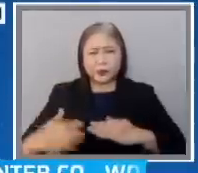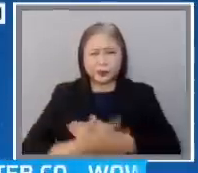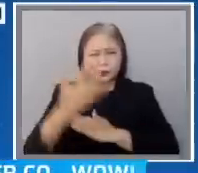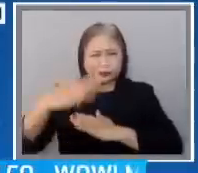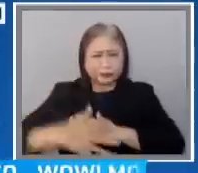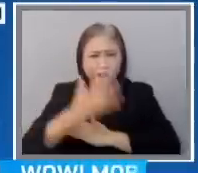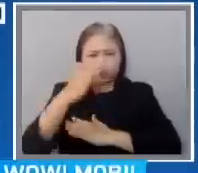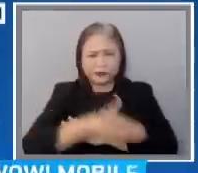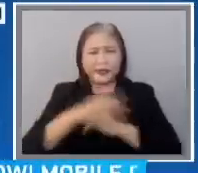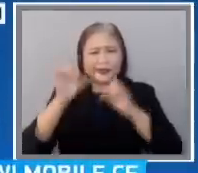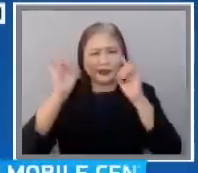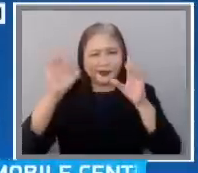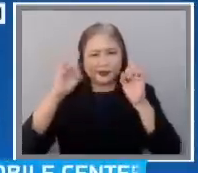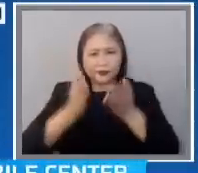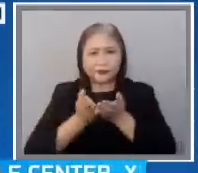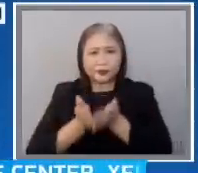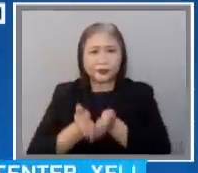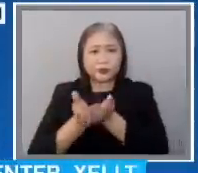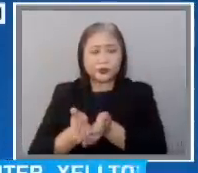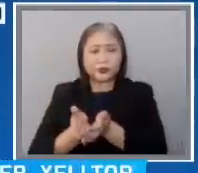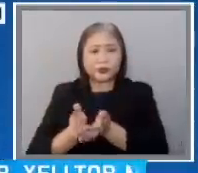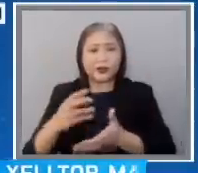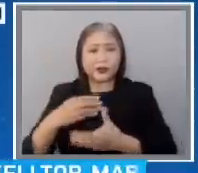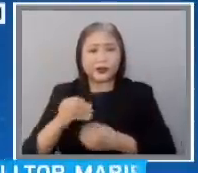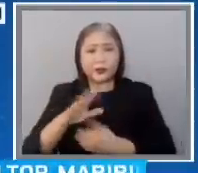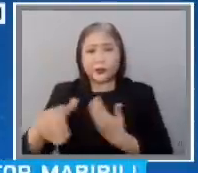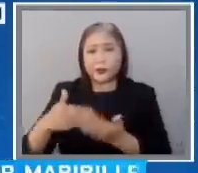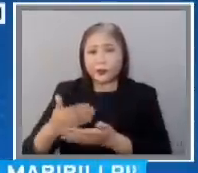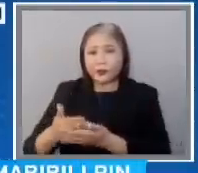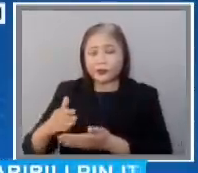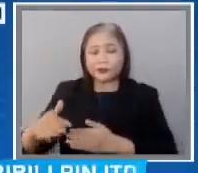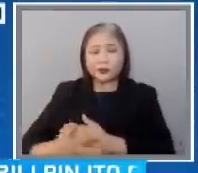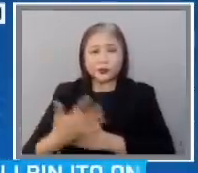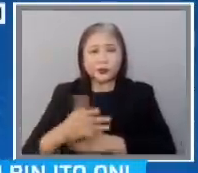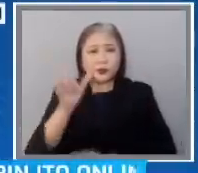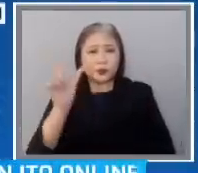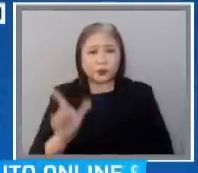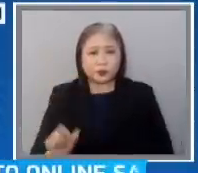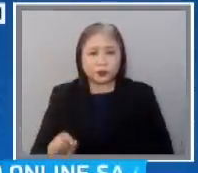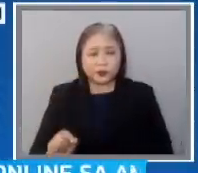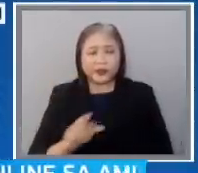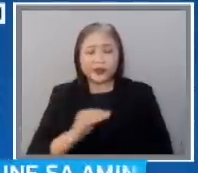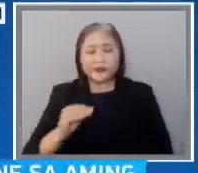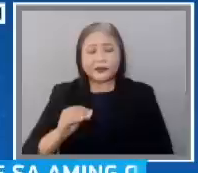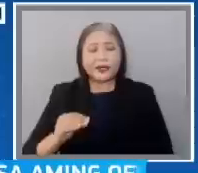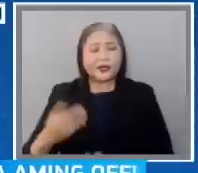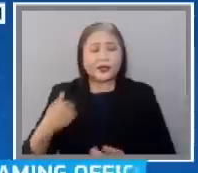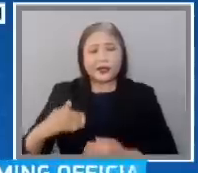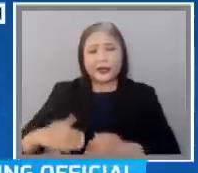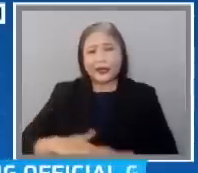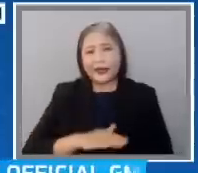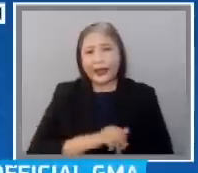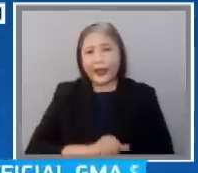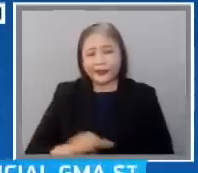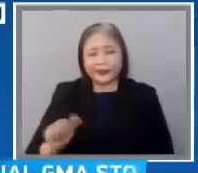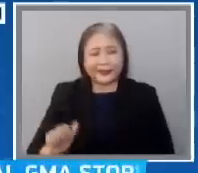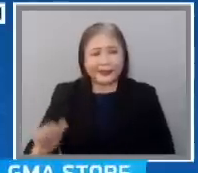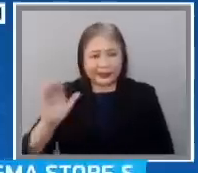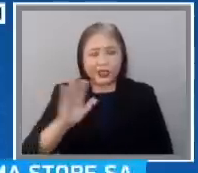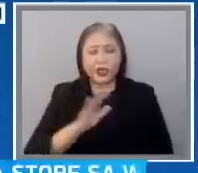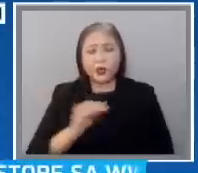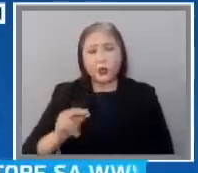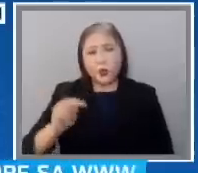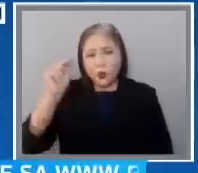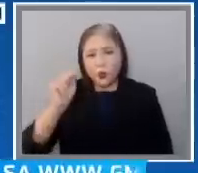sasakyang pandagat ang pumalaot sa halos lahat ng baybayin ng Luzon at sa ilang seaboard ng Antique, Northern at Eastern Samar at